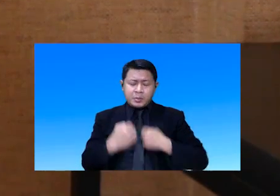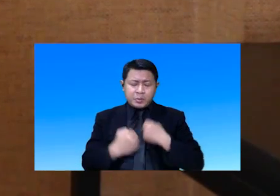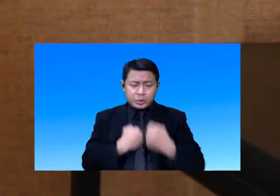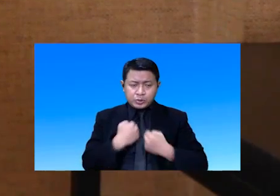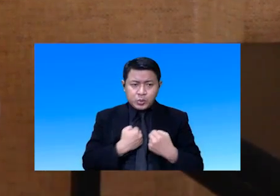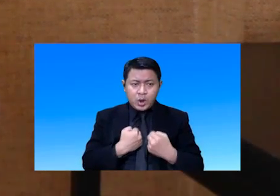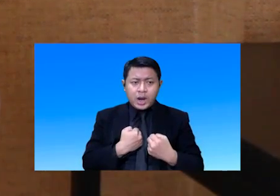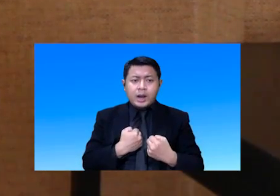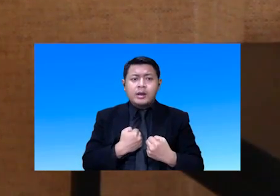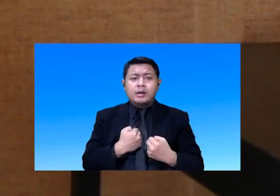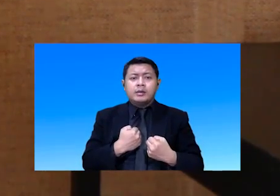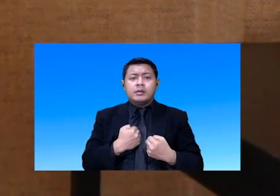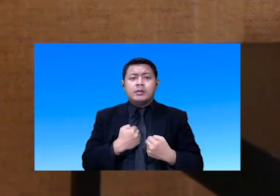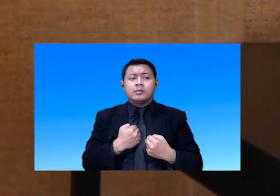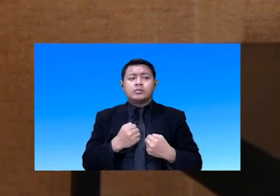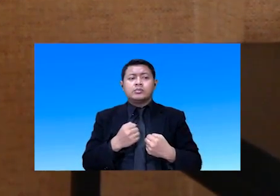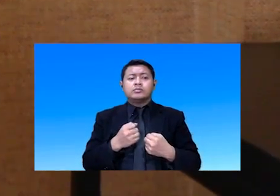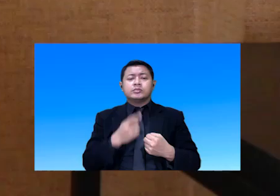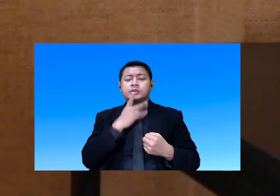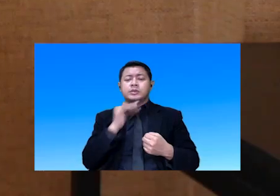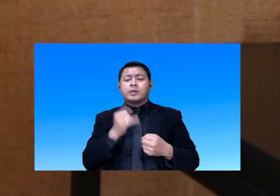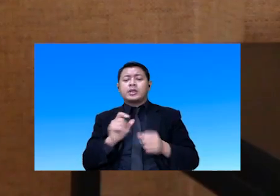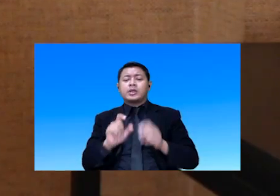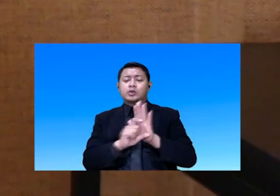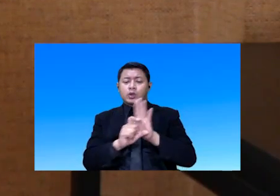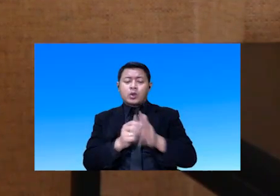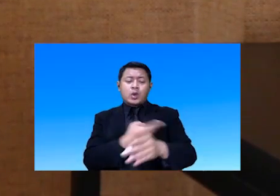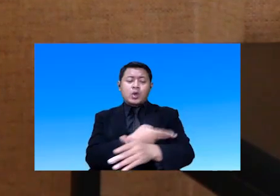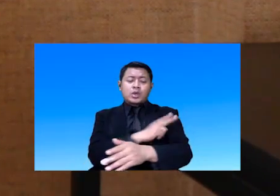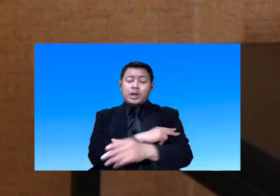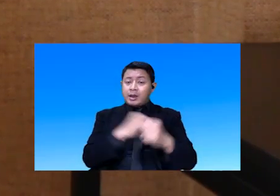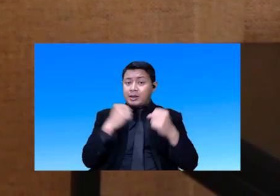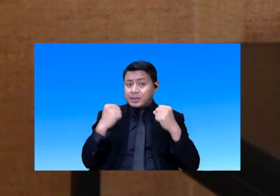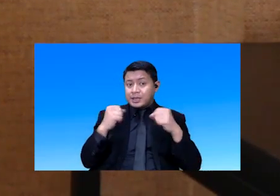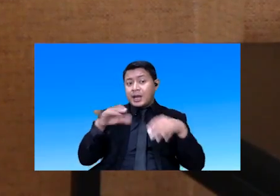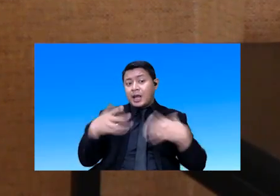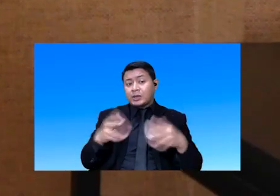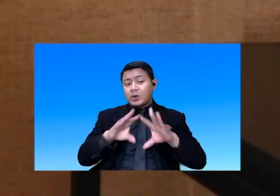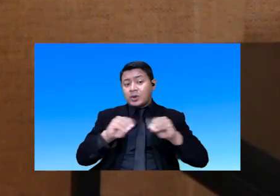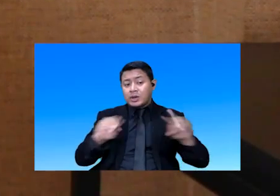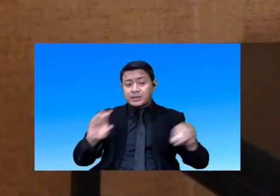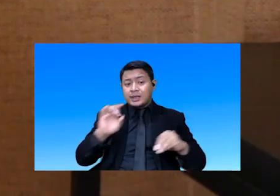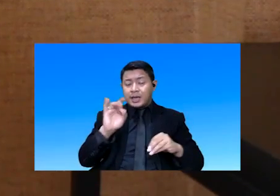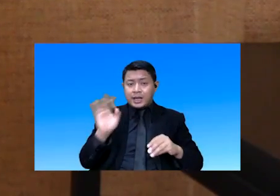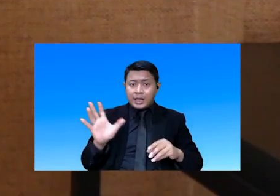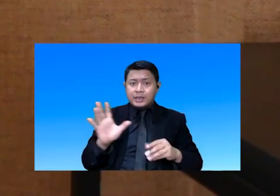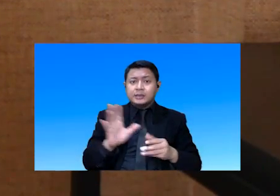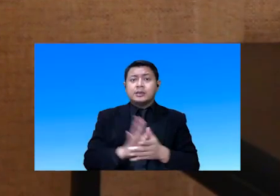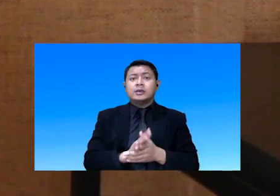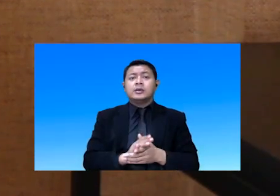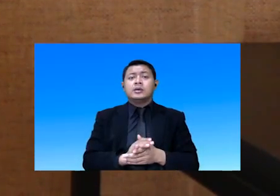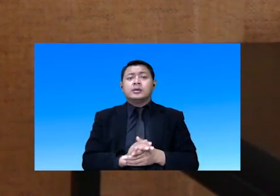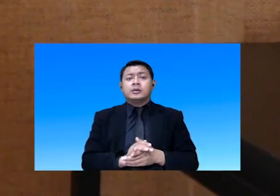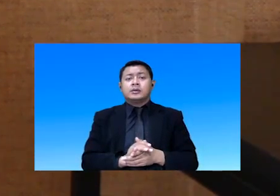bagi kami, para nakes, atau untuk teman-teman di bidang apapun itu, kita harus ingat bahwa memang perjuangan kita ini